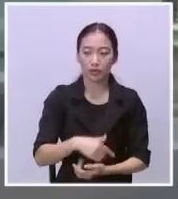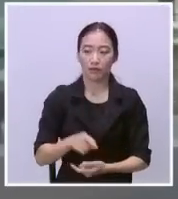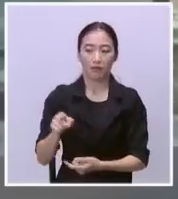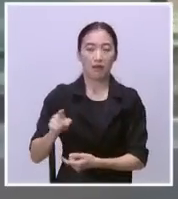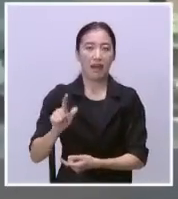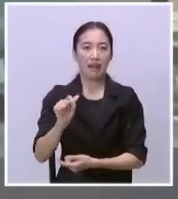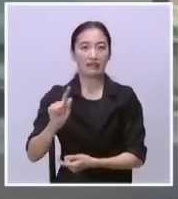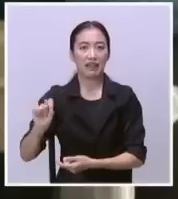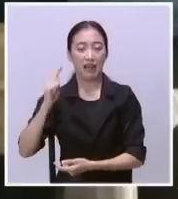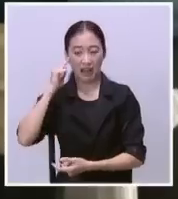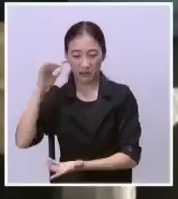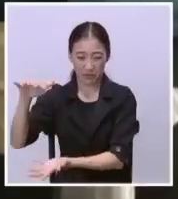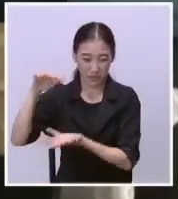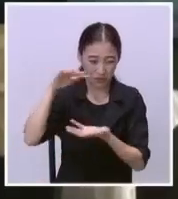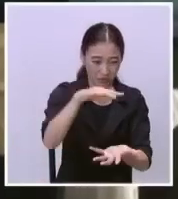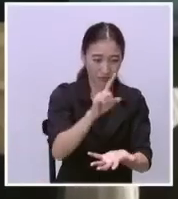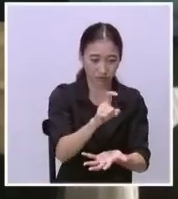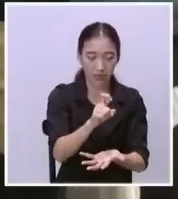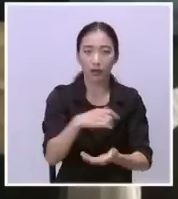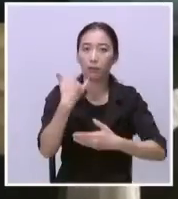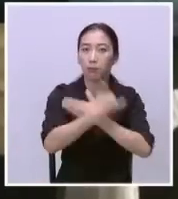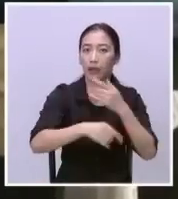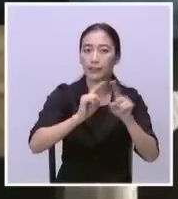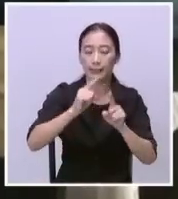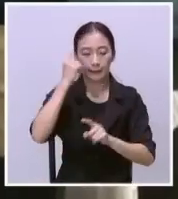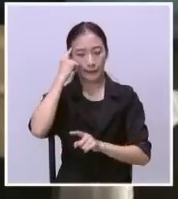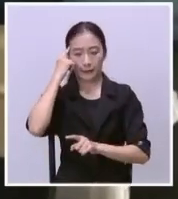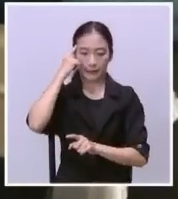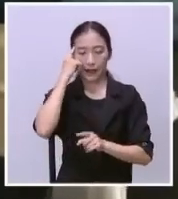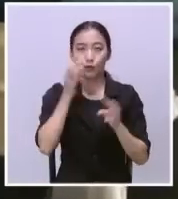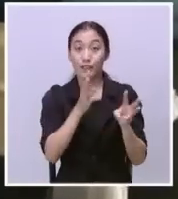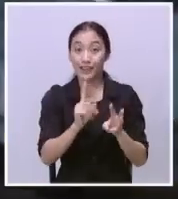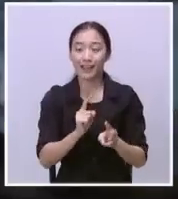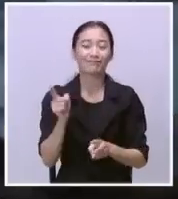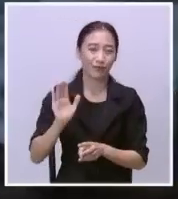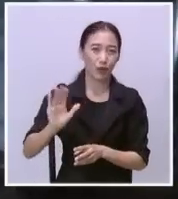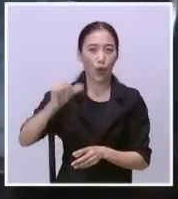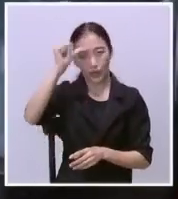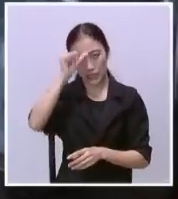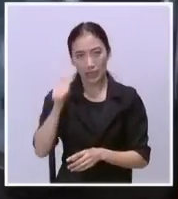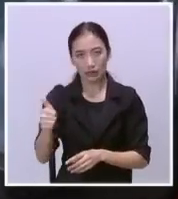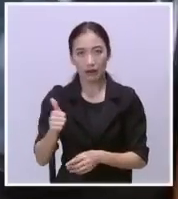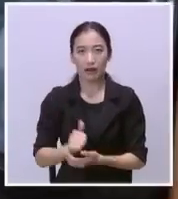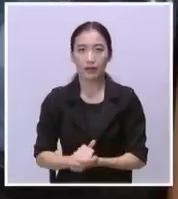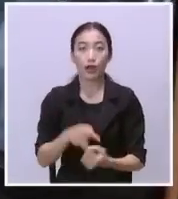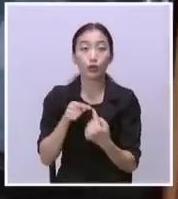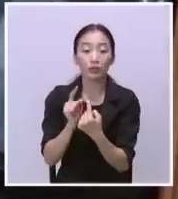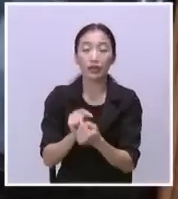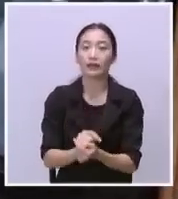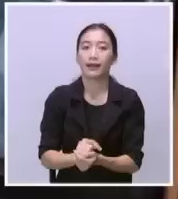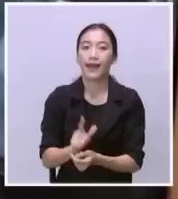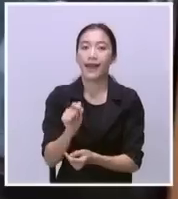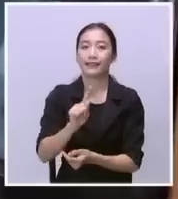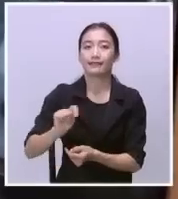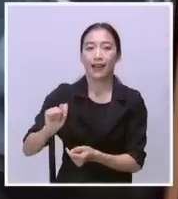กาที่ไม่ทันมันก็เลยทำให้หลายๆชาติพยายามหันมาที่อินเดียเพราะว่าอินเดียเนี่ยได้รับอนุญาตให้เป็นผู้ผลิตวัคซีนของ AstraZeneca ด้วย